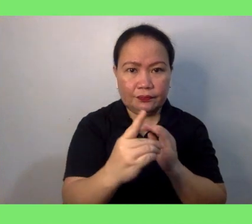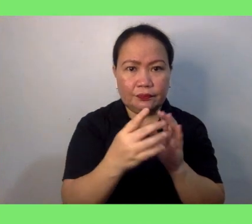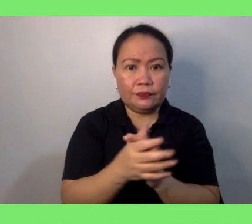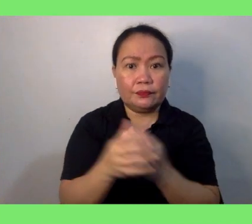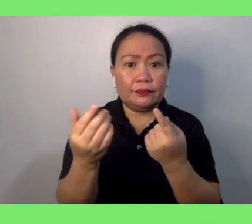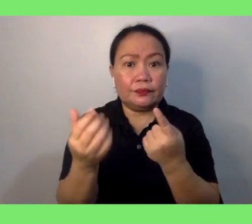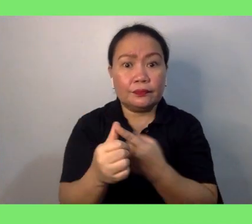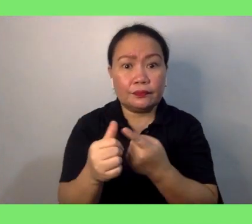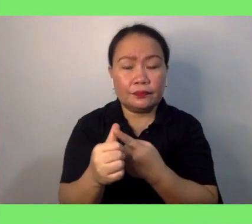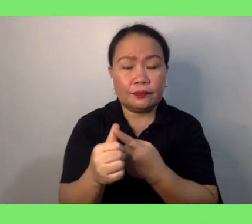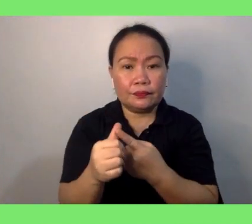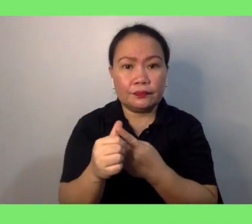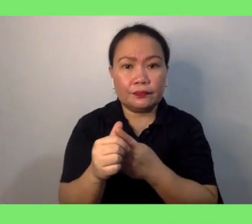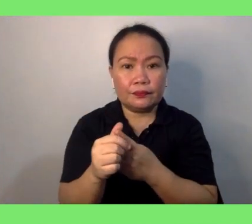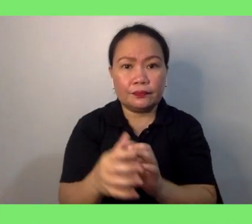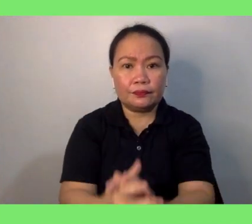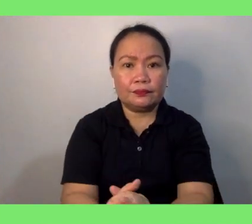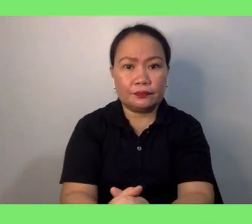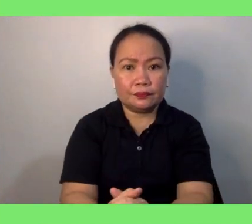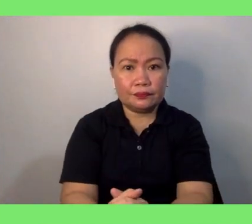angle A.